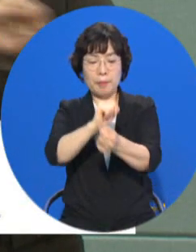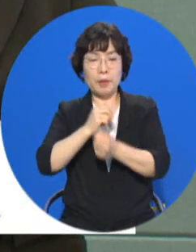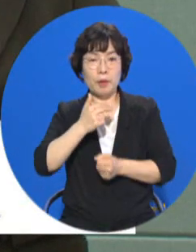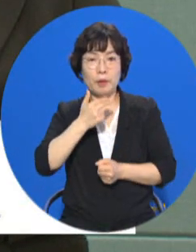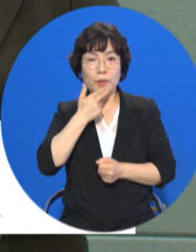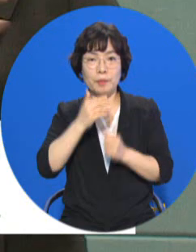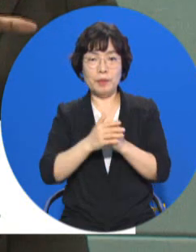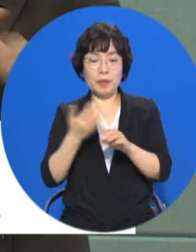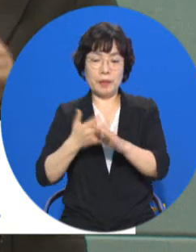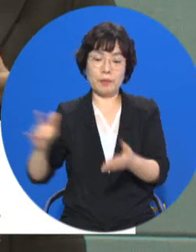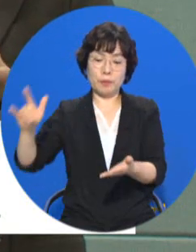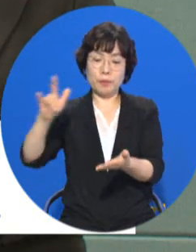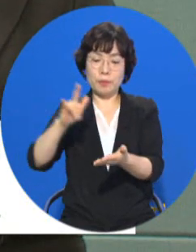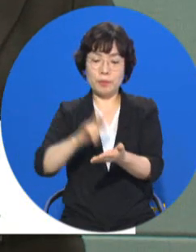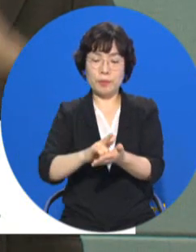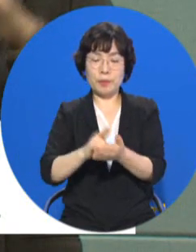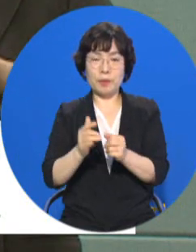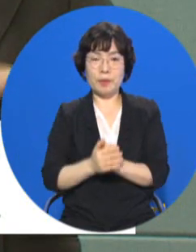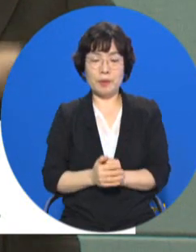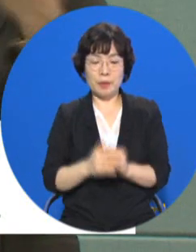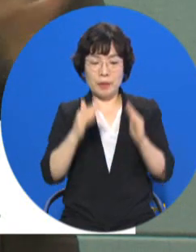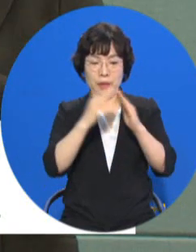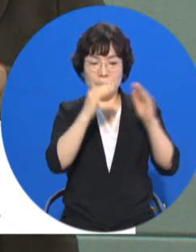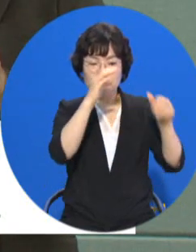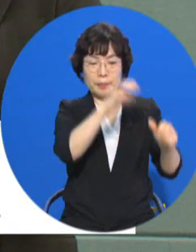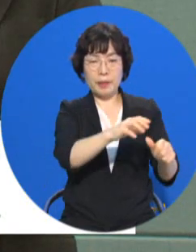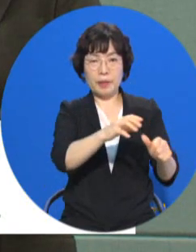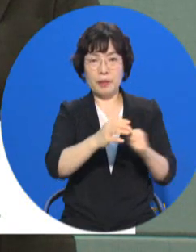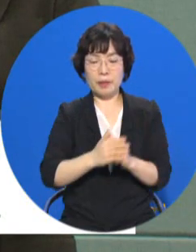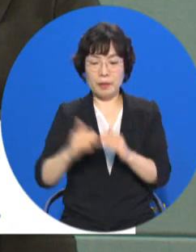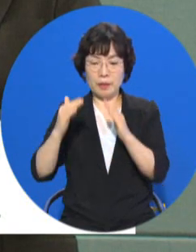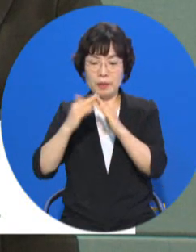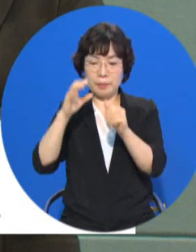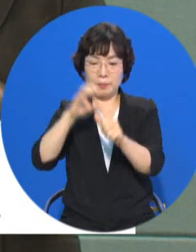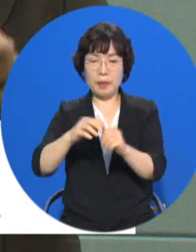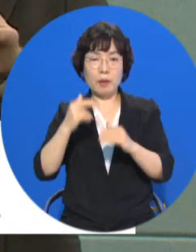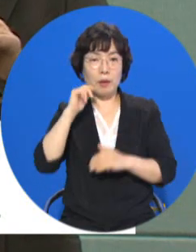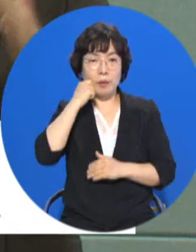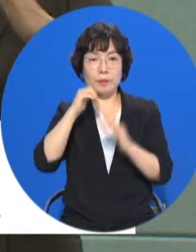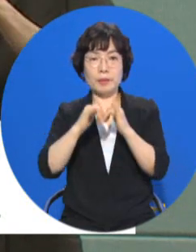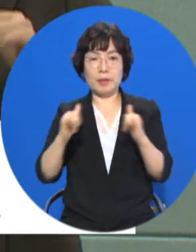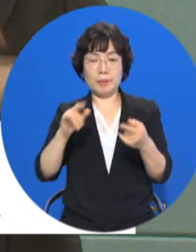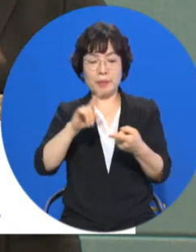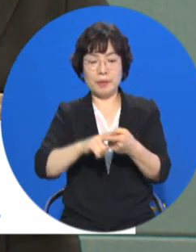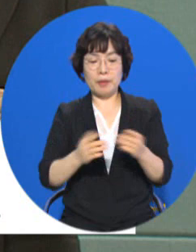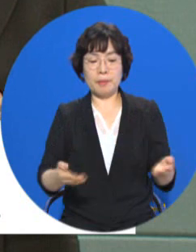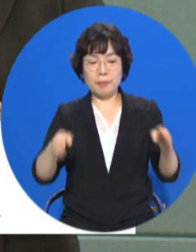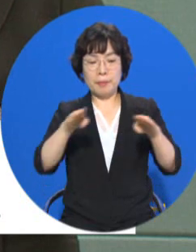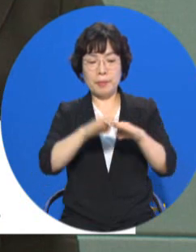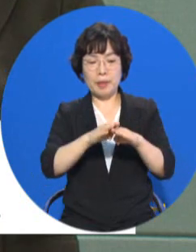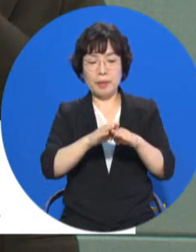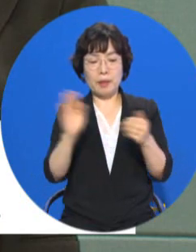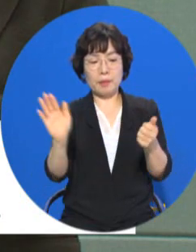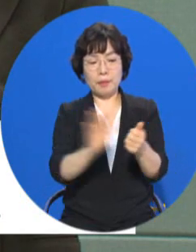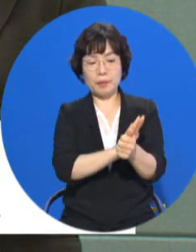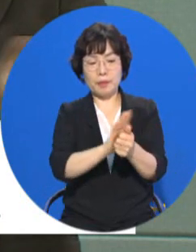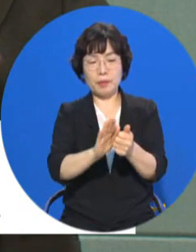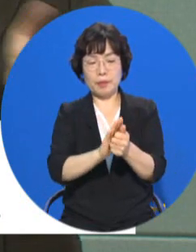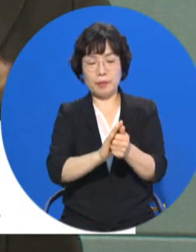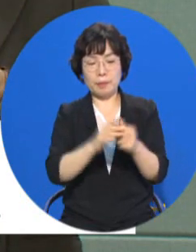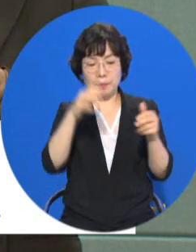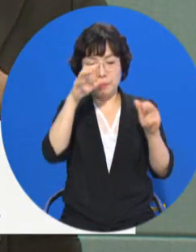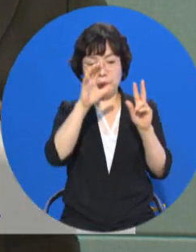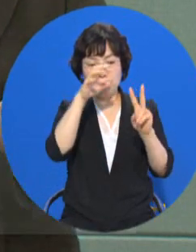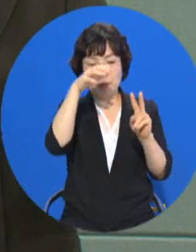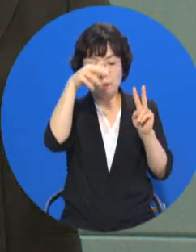받은 해외 입국자를 자택 격리시키고 자택 격리가 어려운 사람은 우리 시에서 마련한 별도